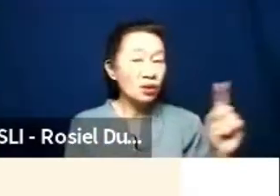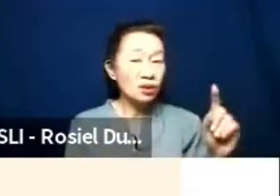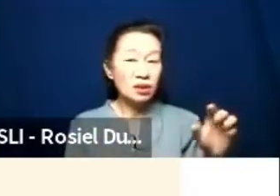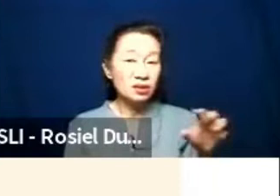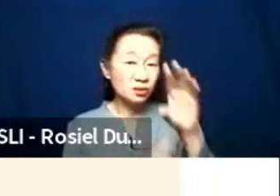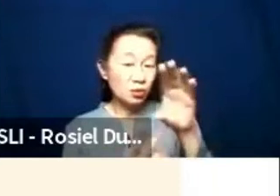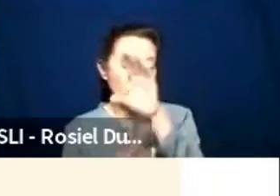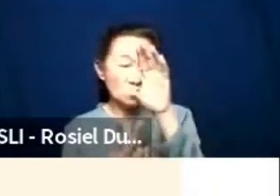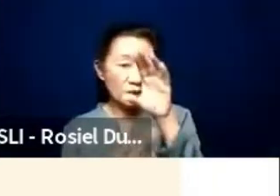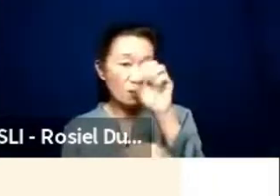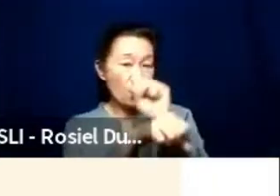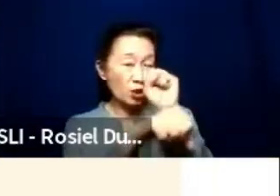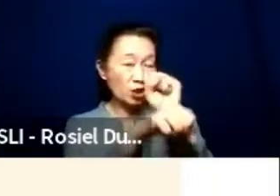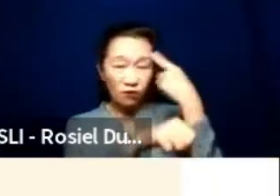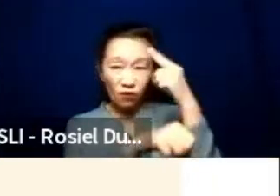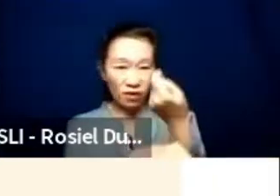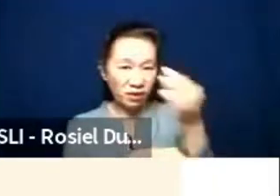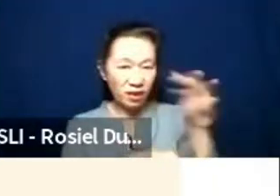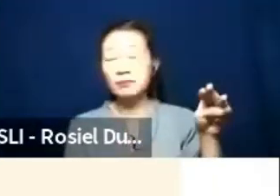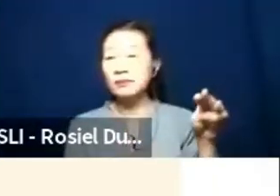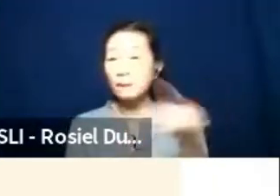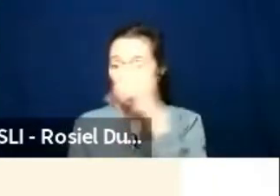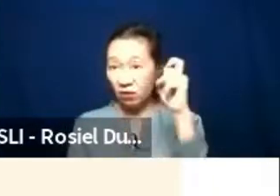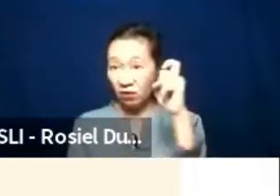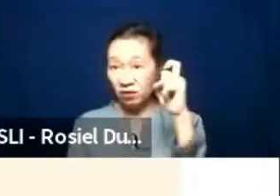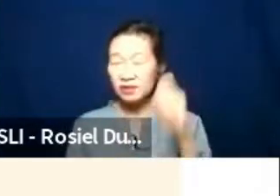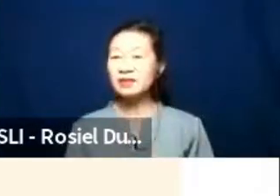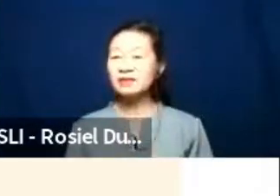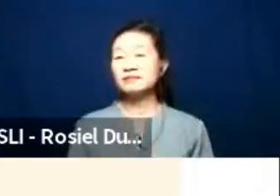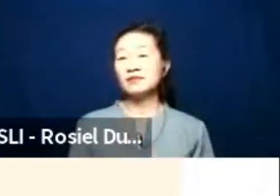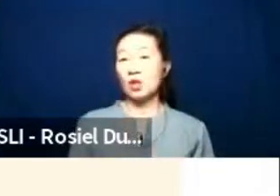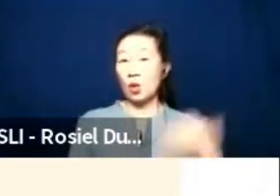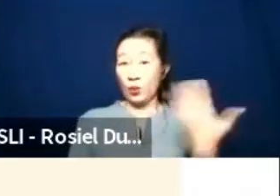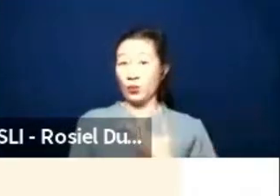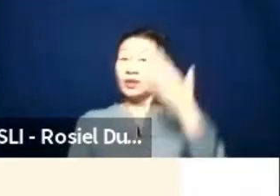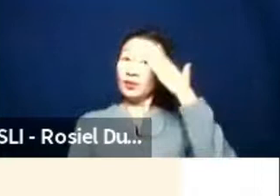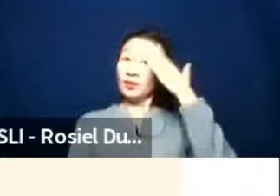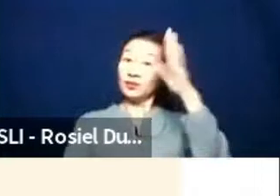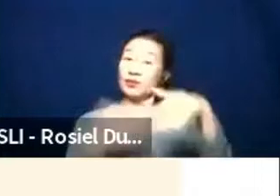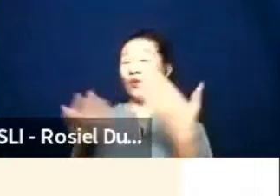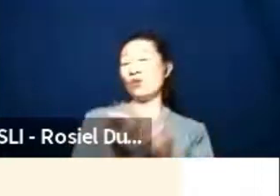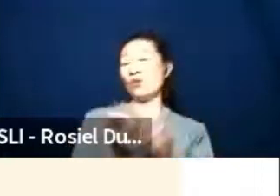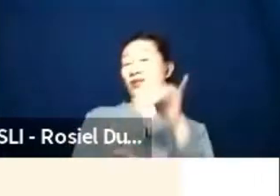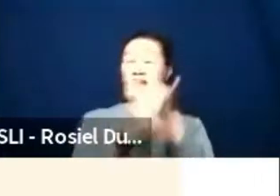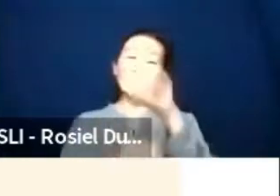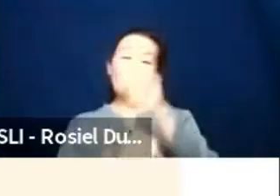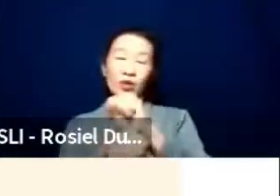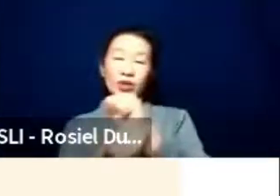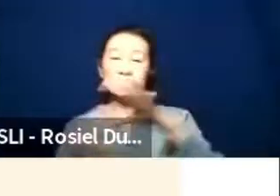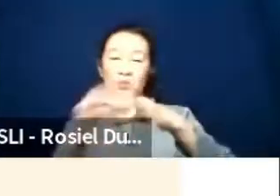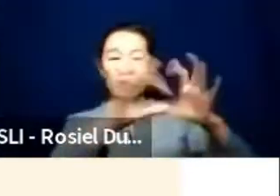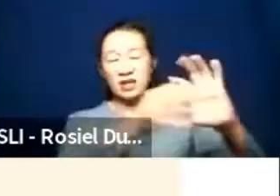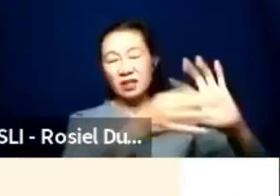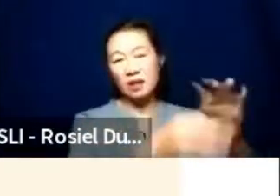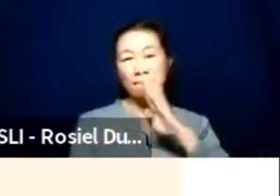ng pagtatrabaho para sa kanila? Dahil alam nating lahat na ang trabaho ay konektado sa